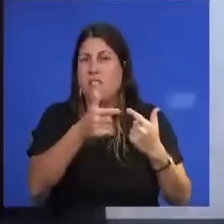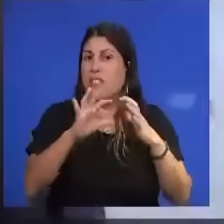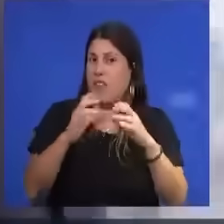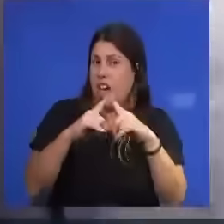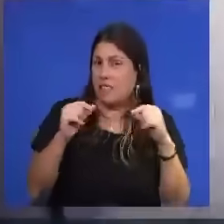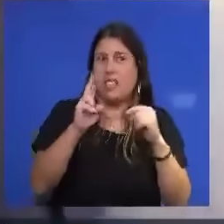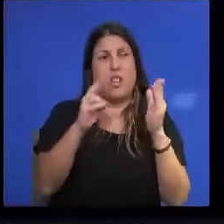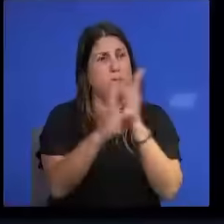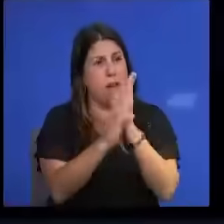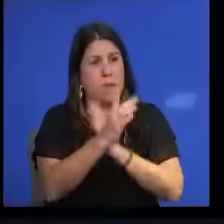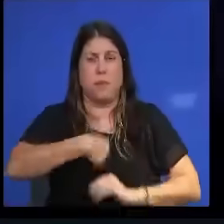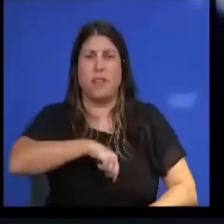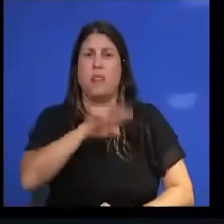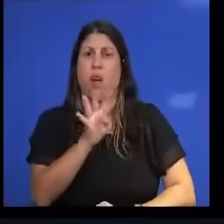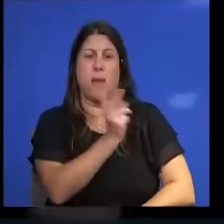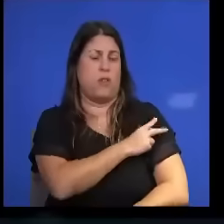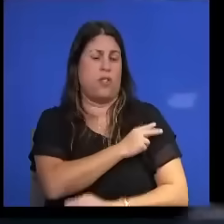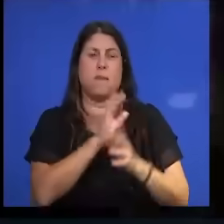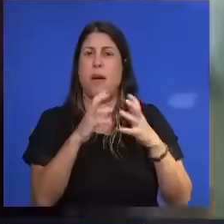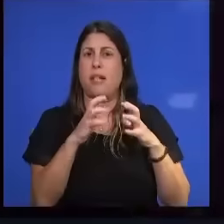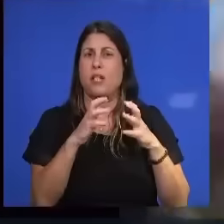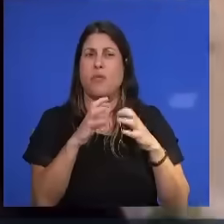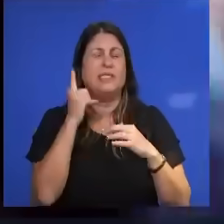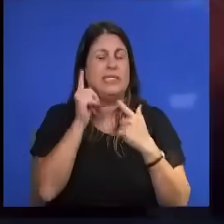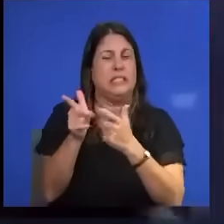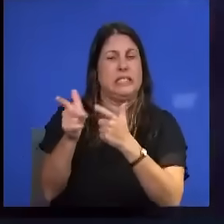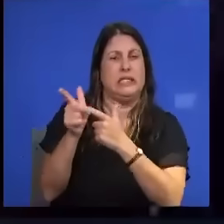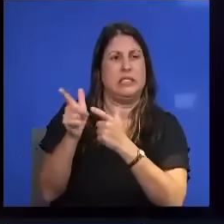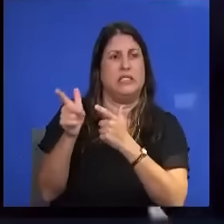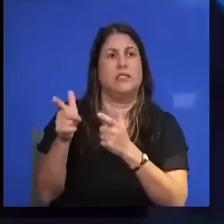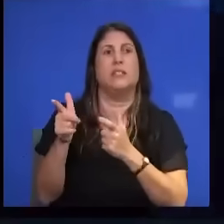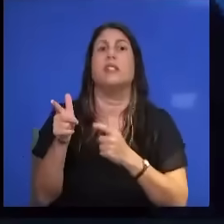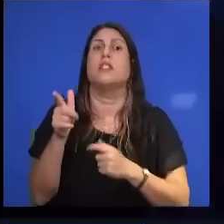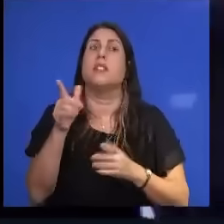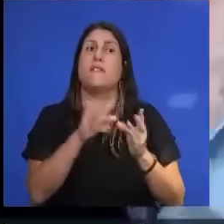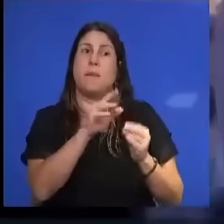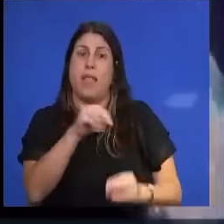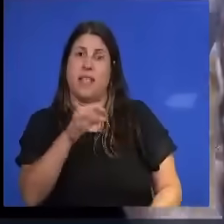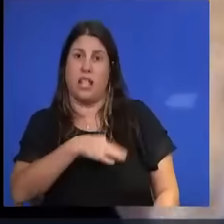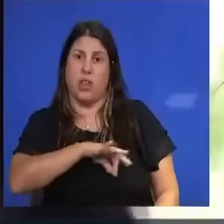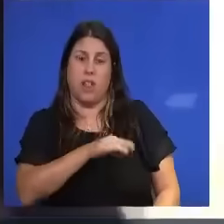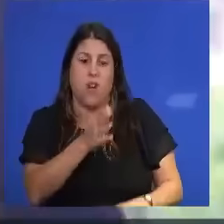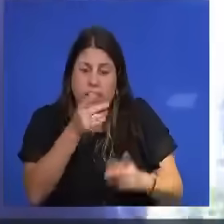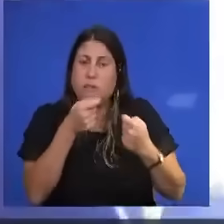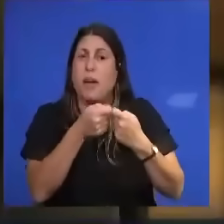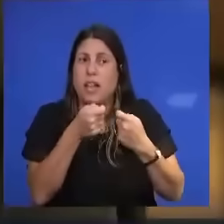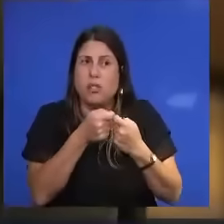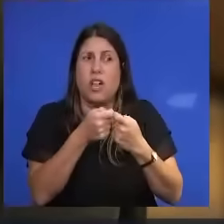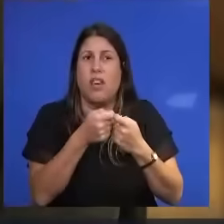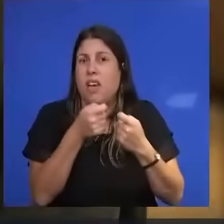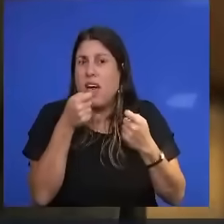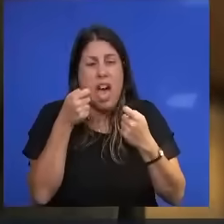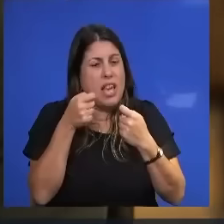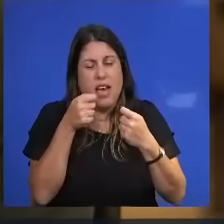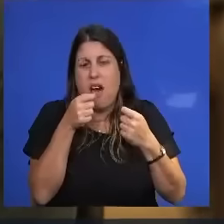4 שוטרים בפשוט. ועם הנכדה שלנו היינו מקושרים, הקשר האחרון עד 10. היא